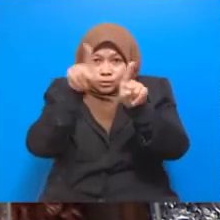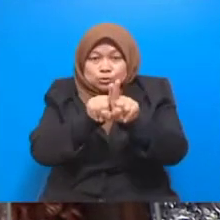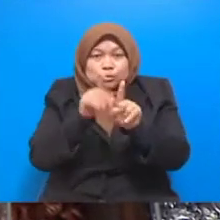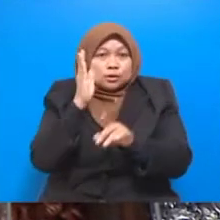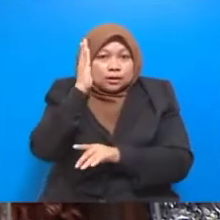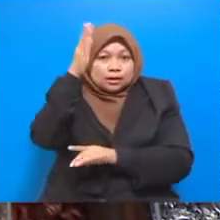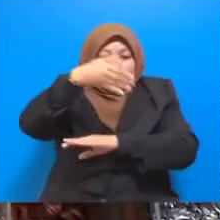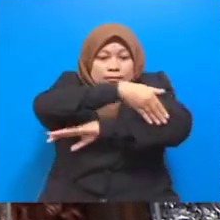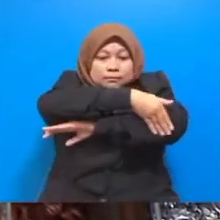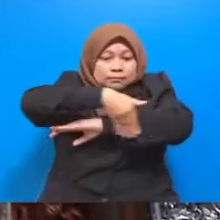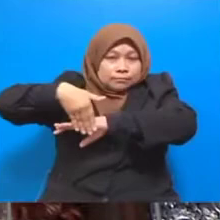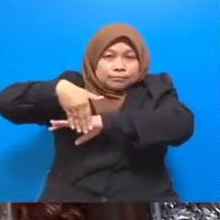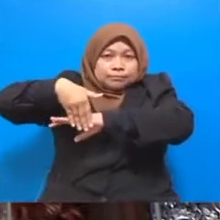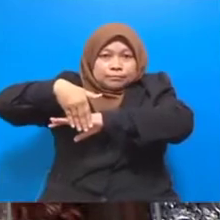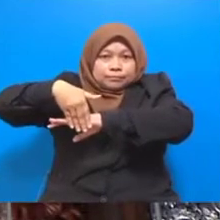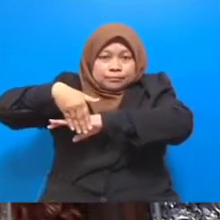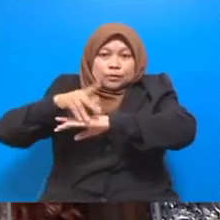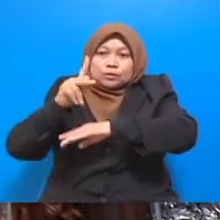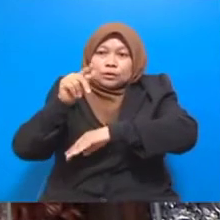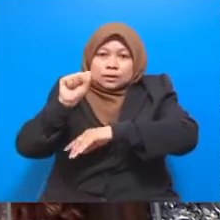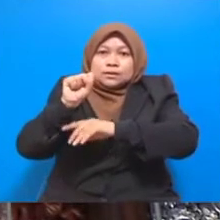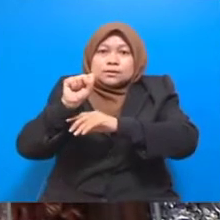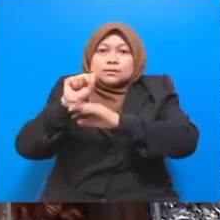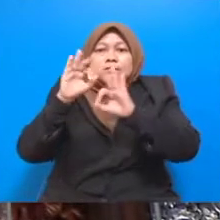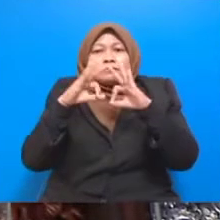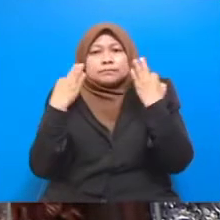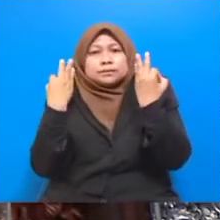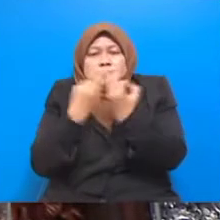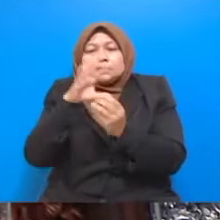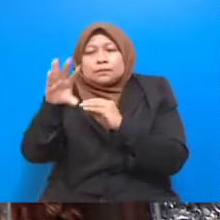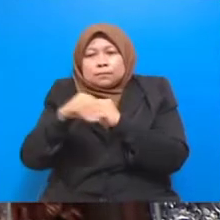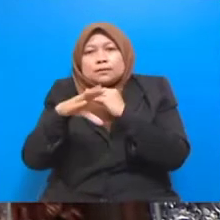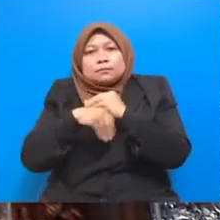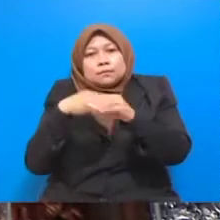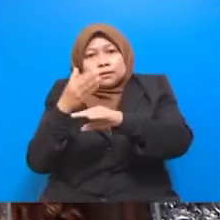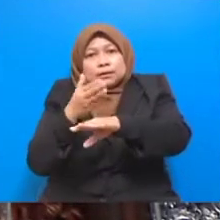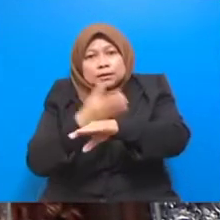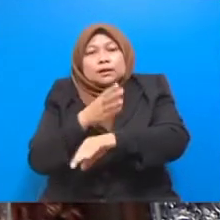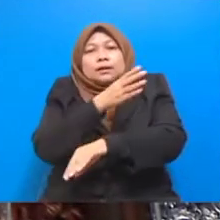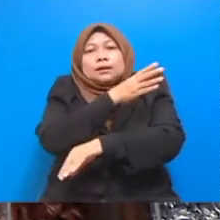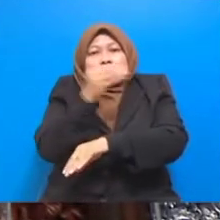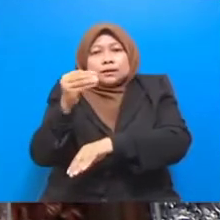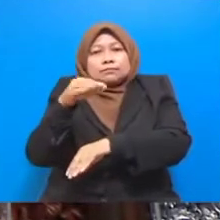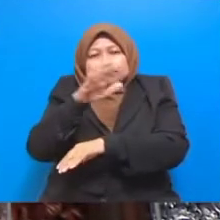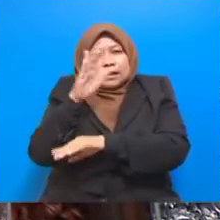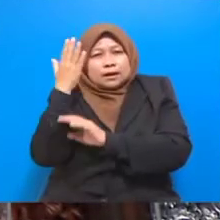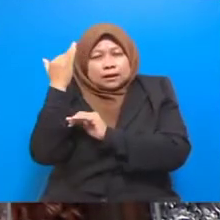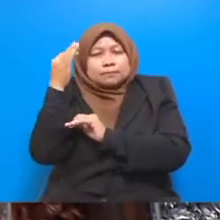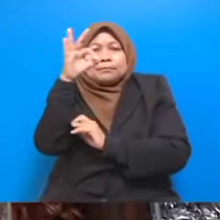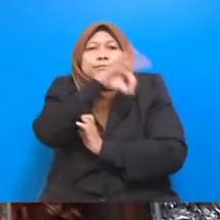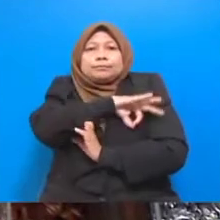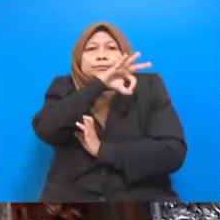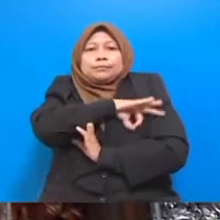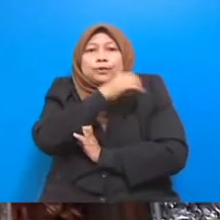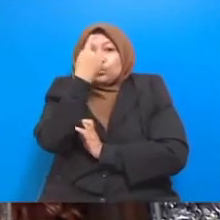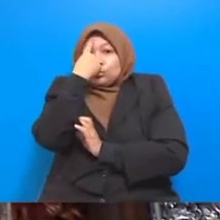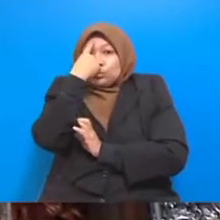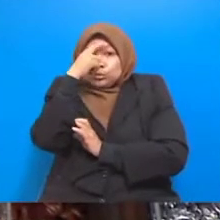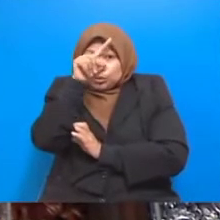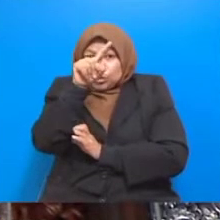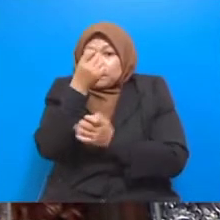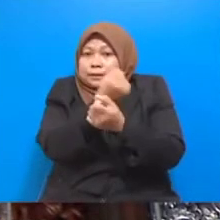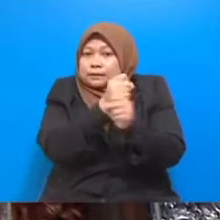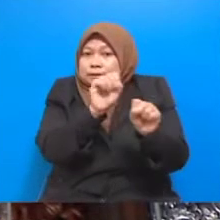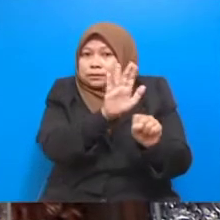bahawa garis panduan pengenalan kiss keganasan rumah tangga di tambah baik ia nyadap di agario nya dimanfaatkan bukan saja oleh